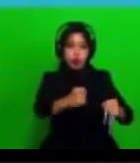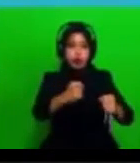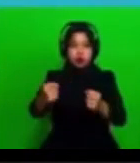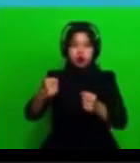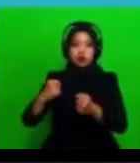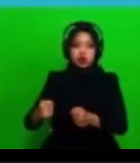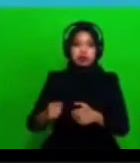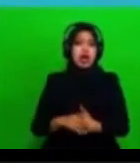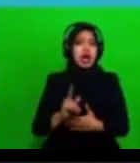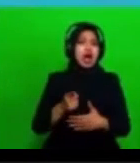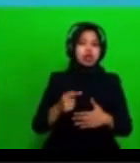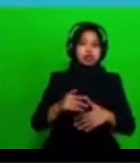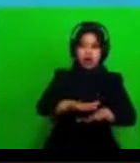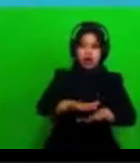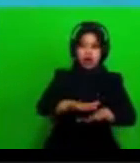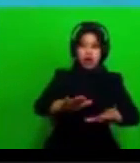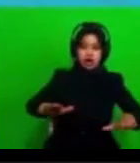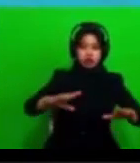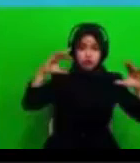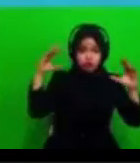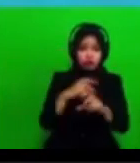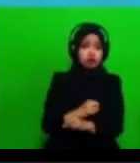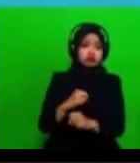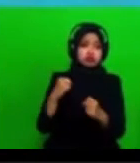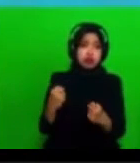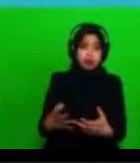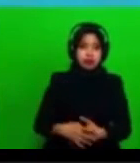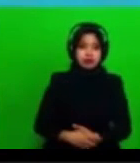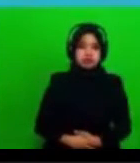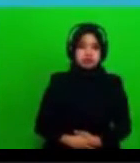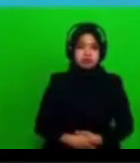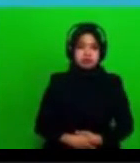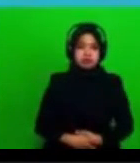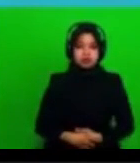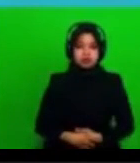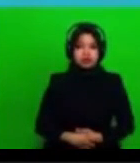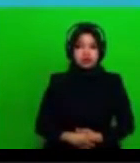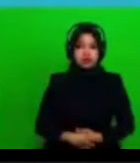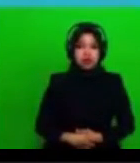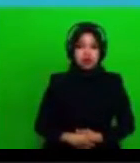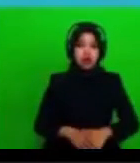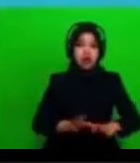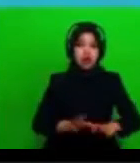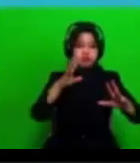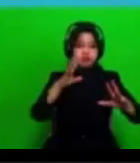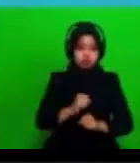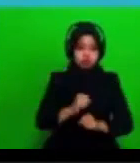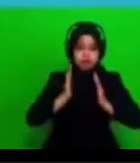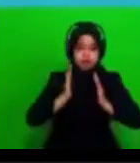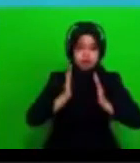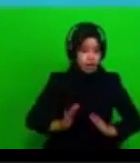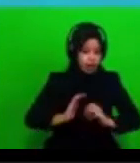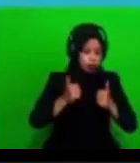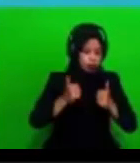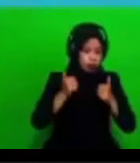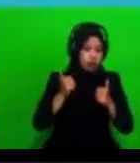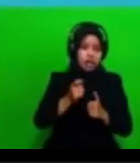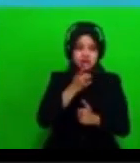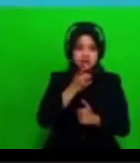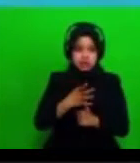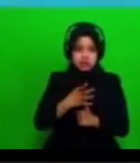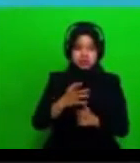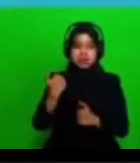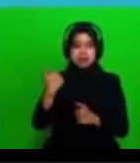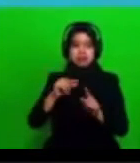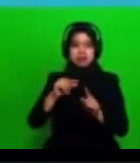ya. Jadi siswanya ini fokus pada tadi yang berakhlak mulia, pendalaman kritis, tadi yang